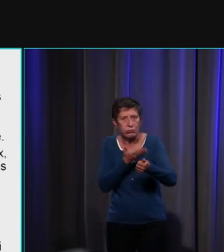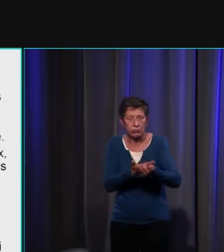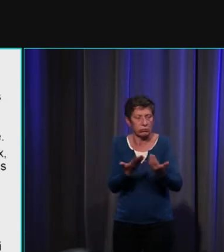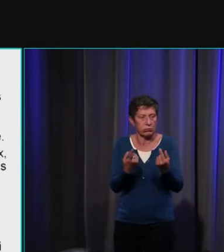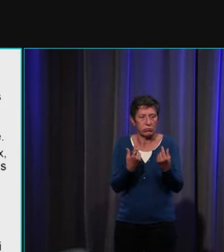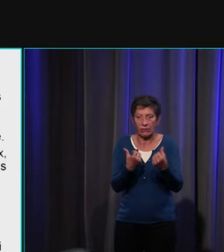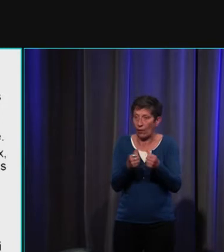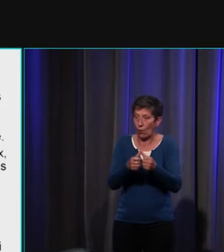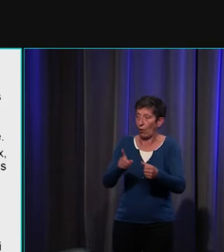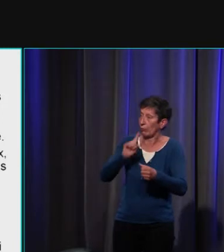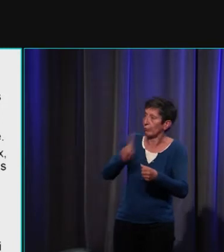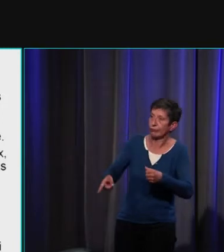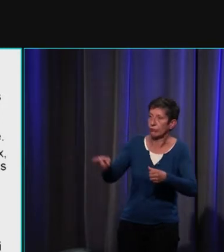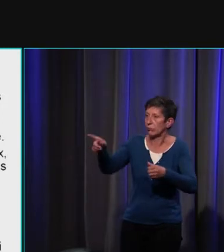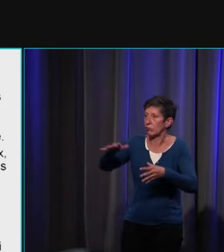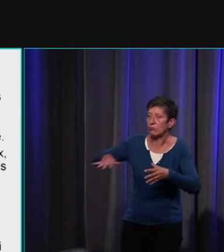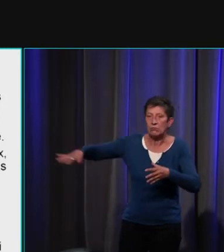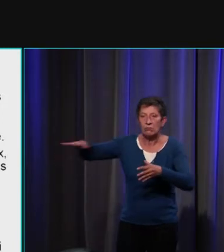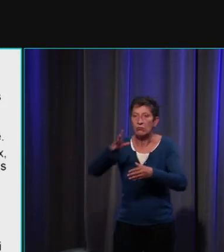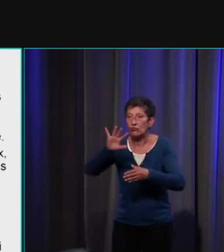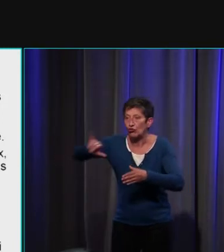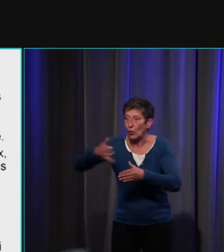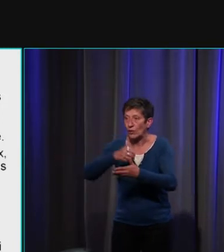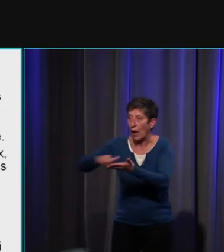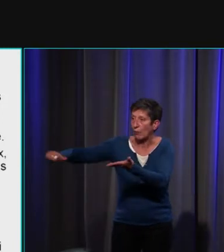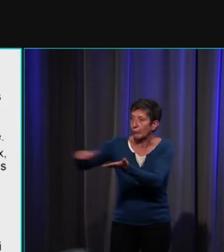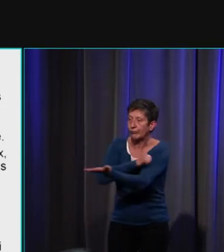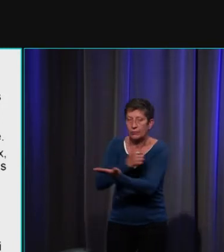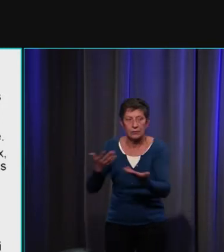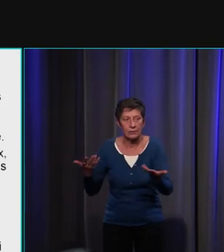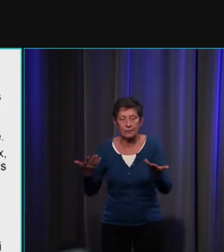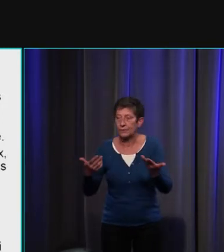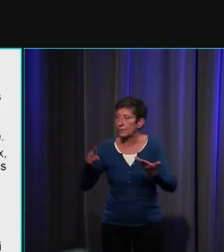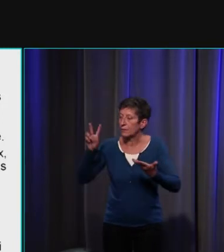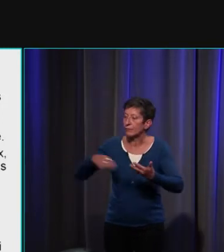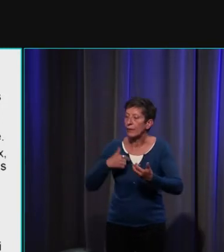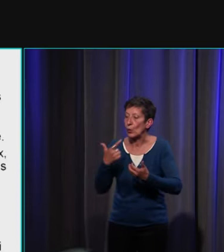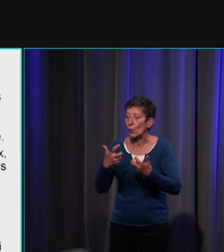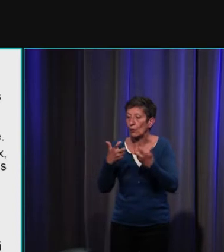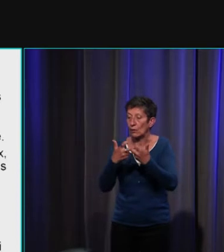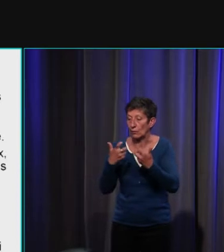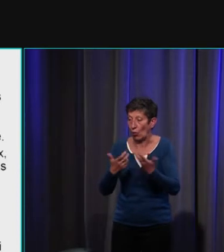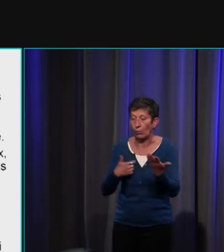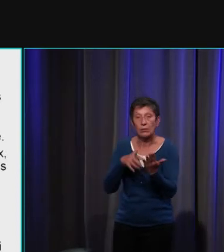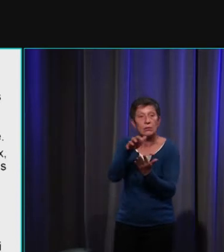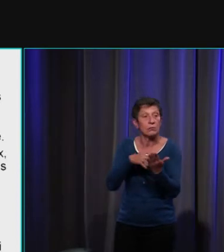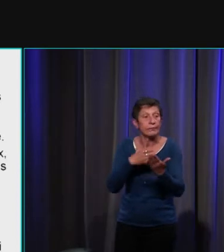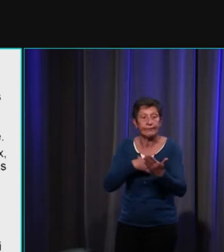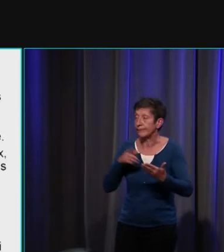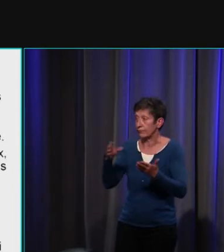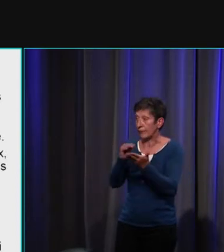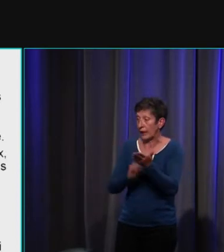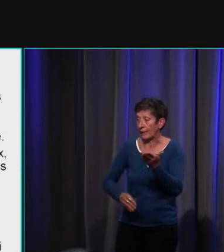de jérusalem bon je vous ai donné deux exemples de 1,1 claire qui écrit en français à courbit